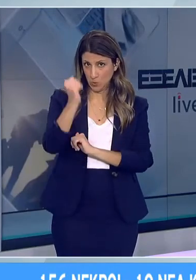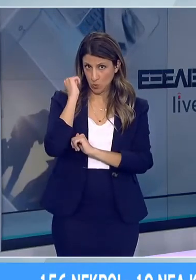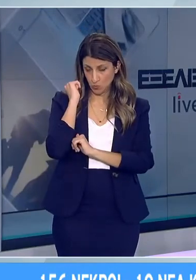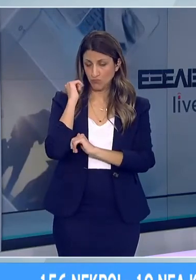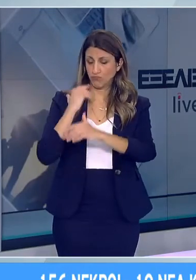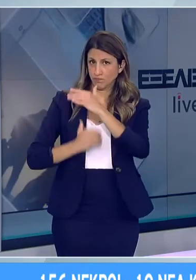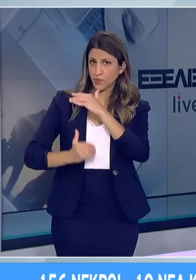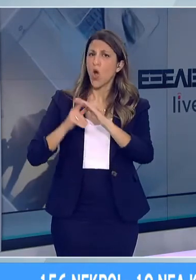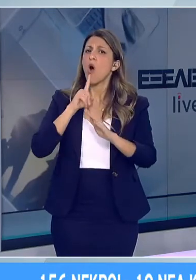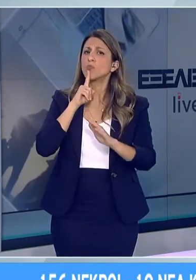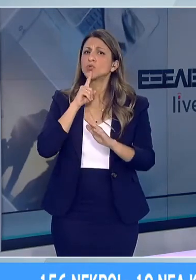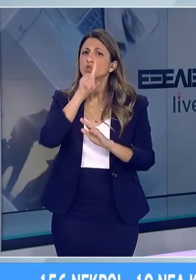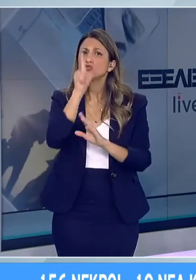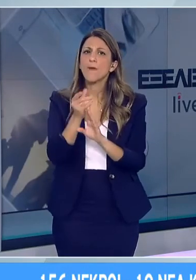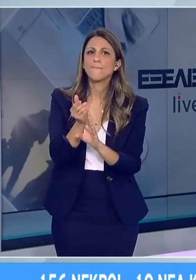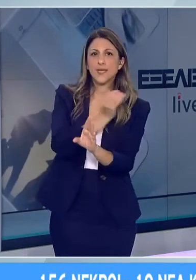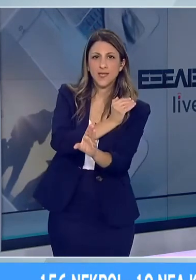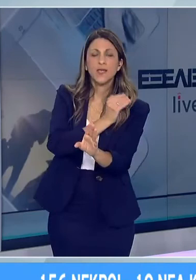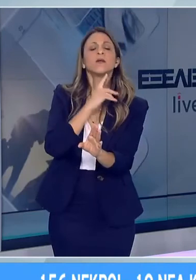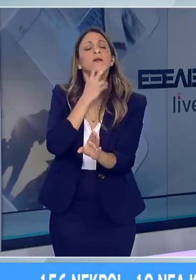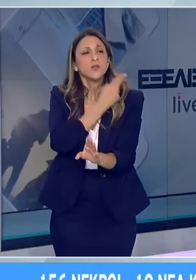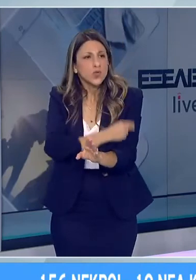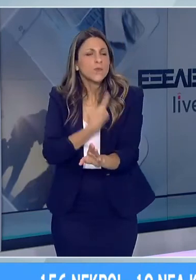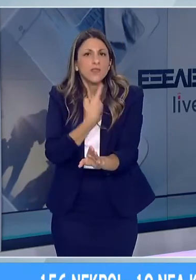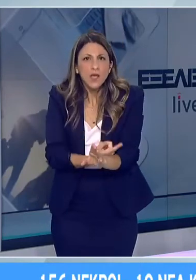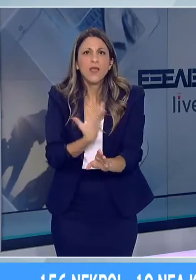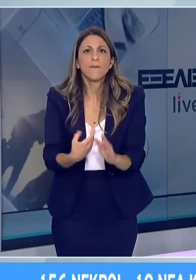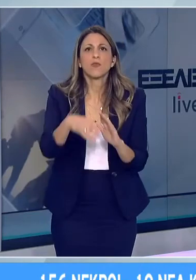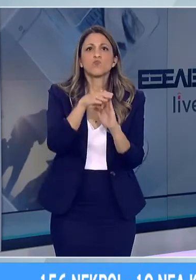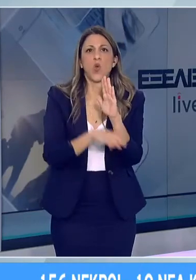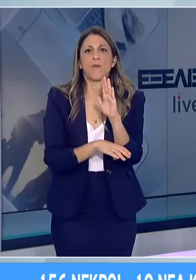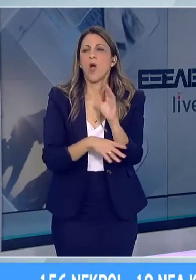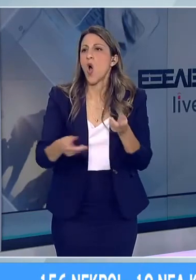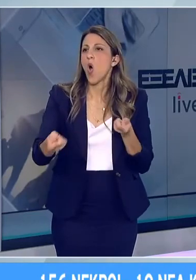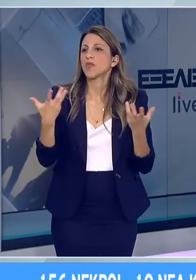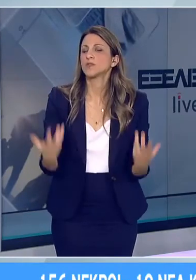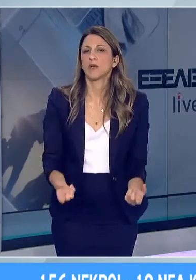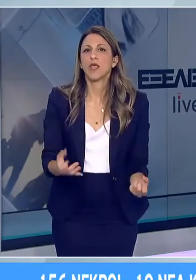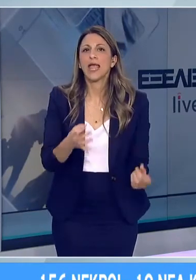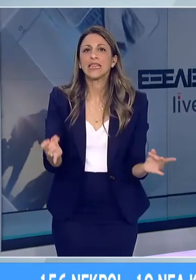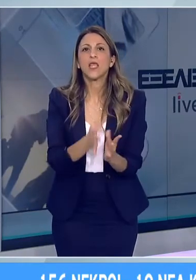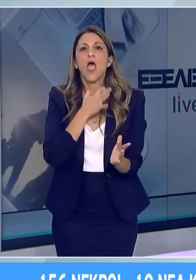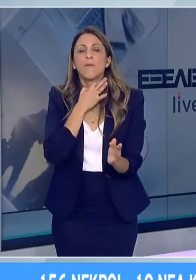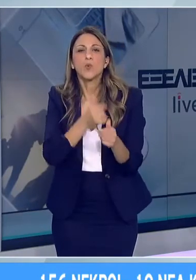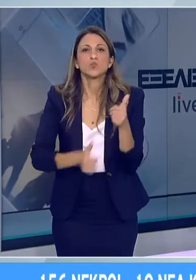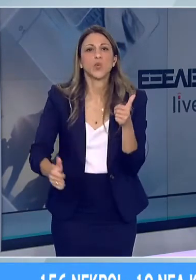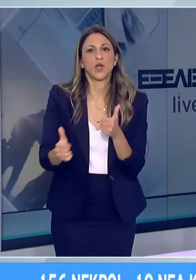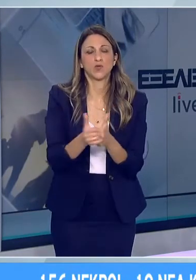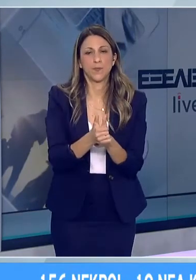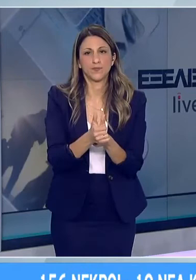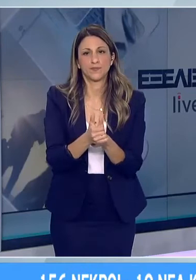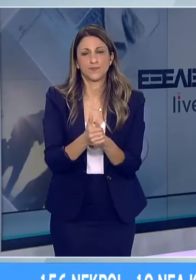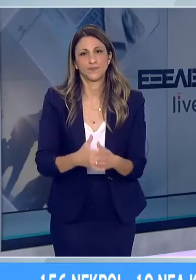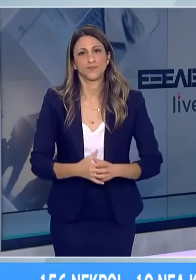Εθνικό Σύστημα Υγείας αντιμετωπίζει πάντοτε κατά προτεραιότητα, υπάρχουν και σχετικές οδηγίες, τα επίγοντα περιστατικά.